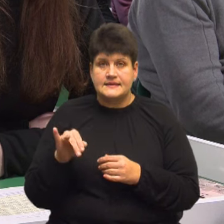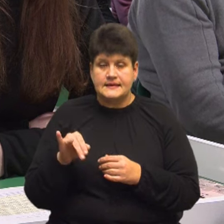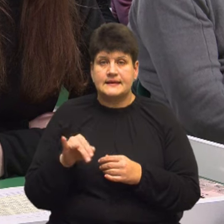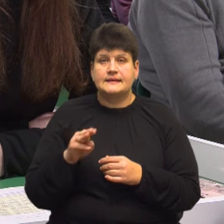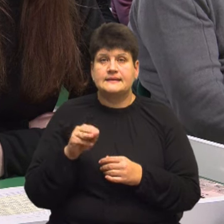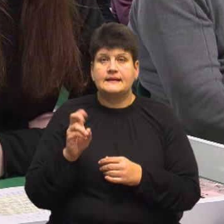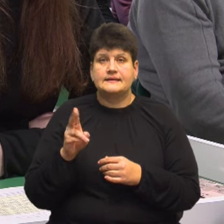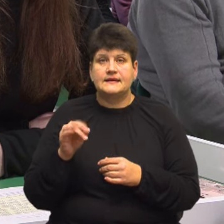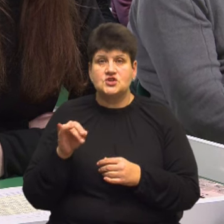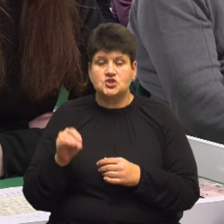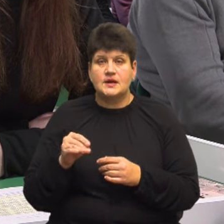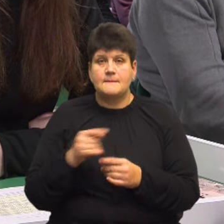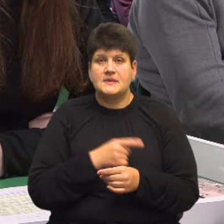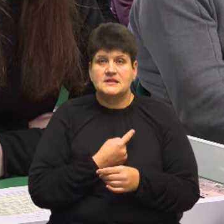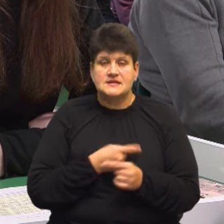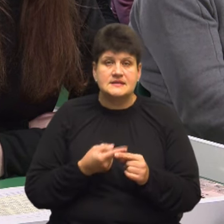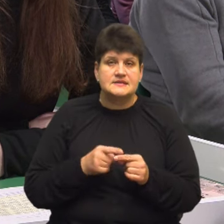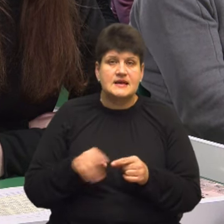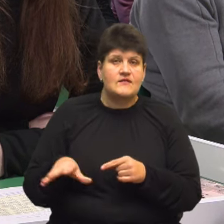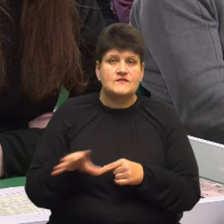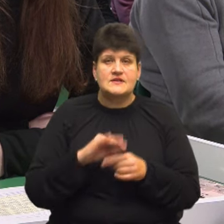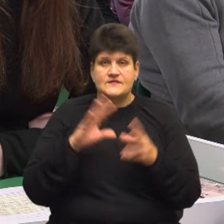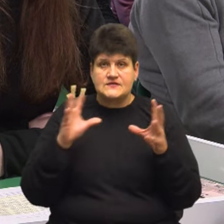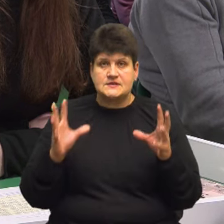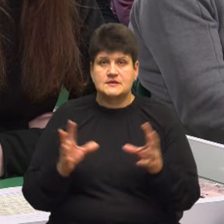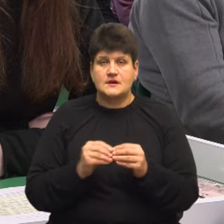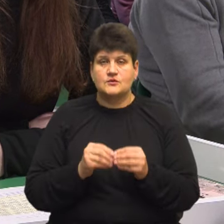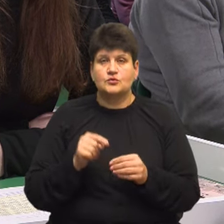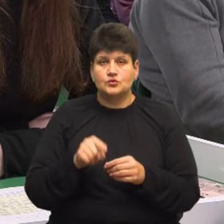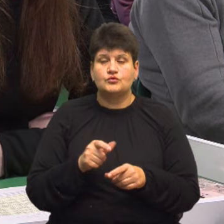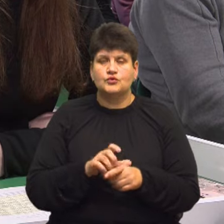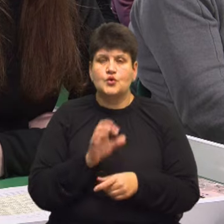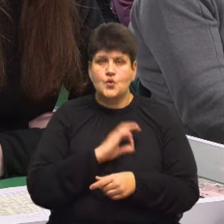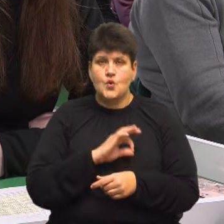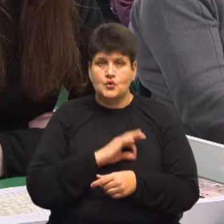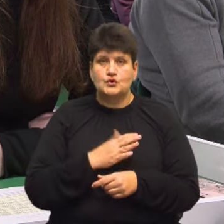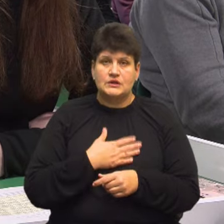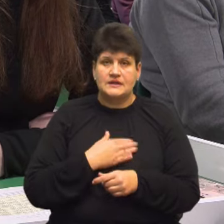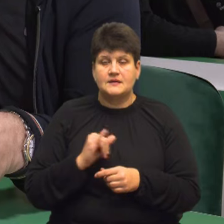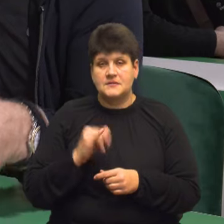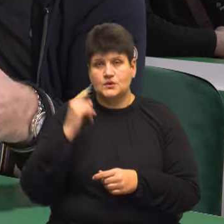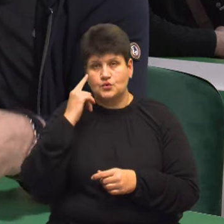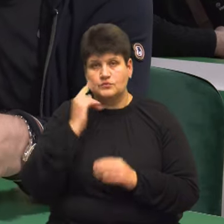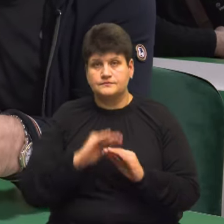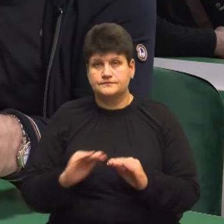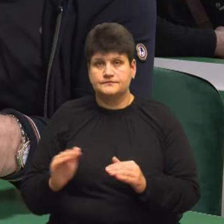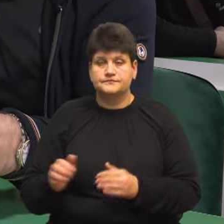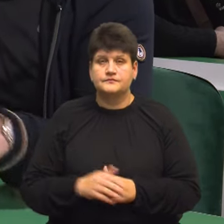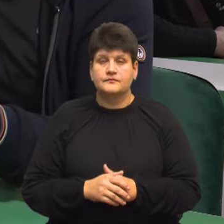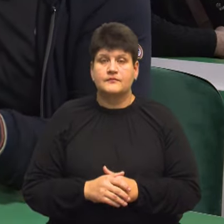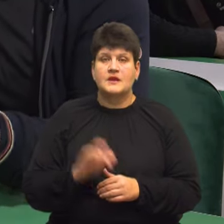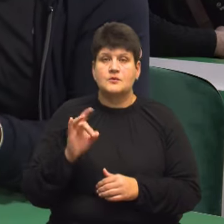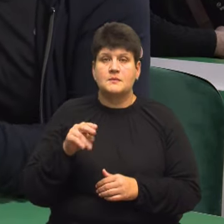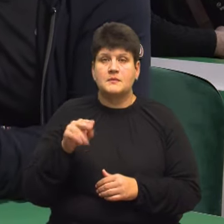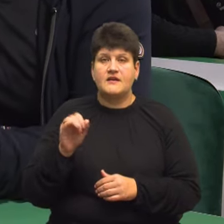медицина – це все йде в цьому загальному комплексі, тому воно досить корисно як і нам, так і думаємо, що учням. Роман Павлишин